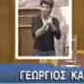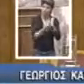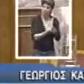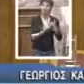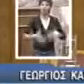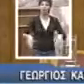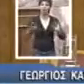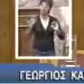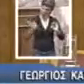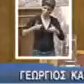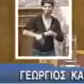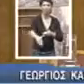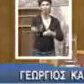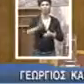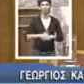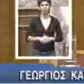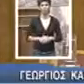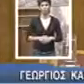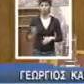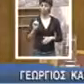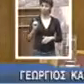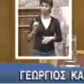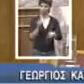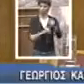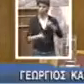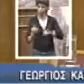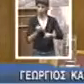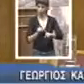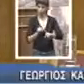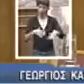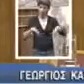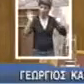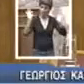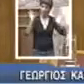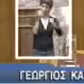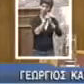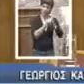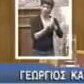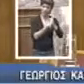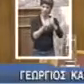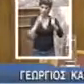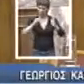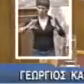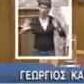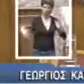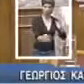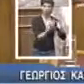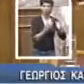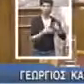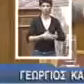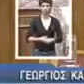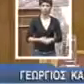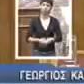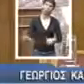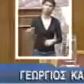σε αρχές, έχει μέλλον. Όχι όποιος έχει αρχές και αξίες φεύγει από το πόσο του και γυρίζει